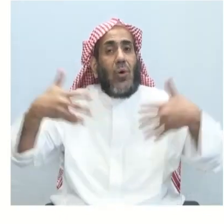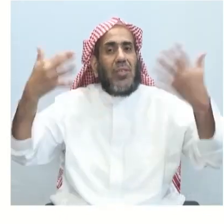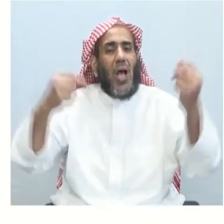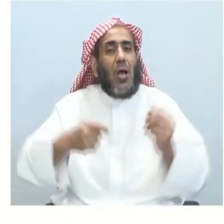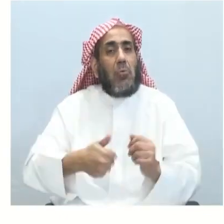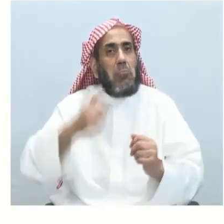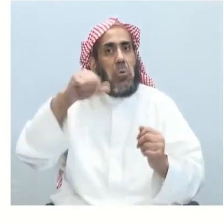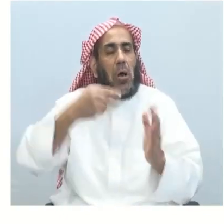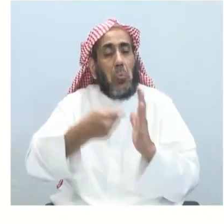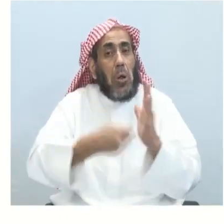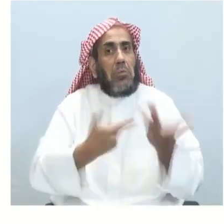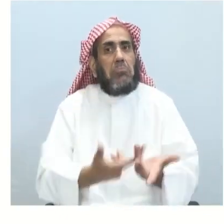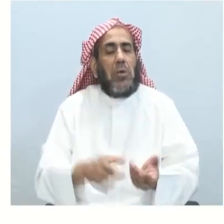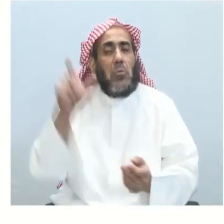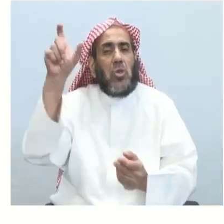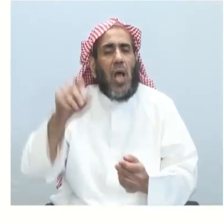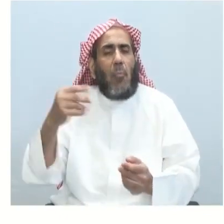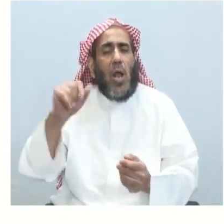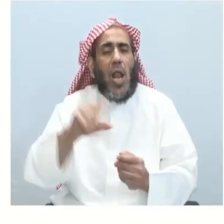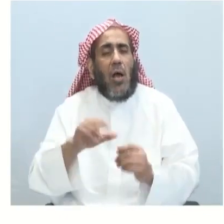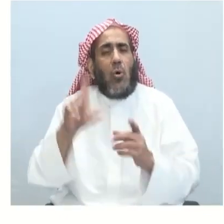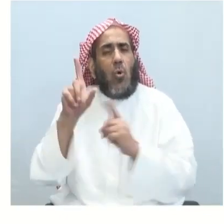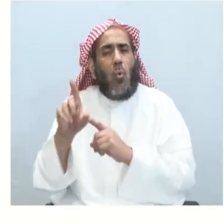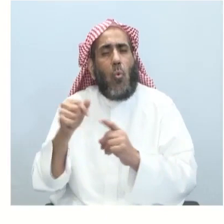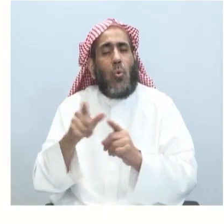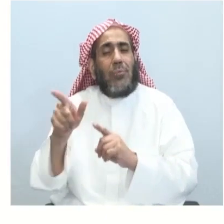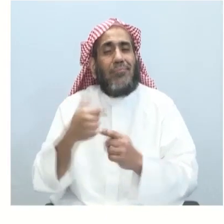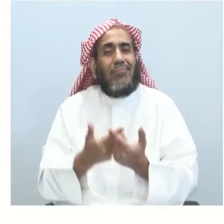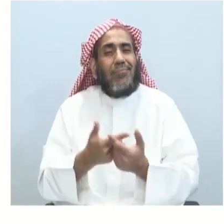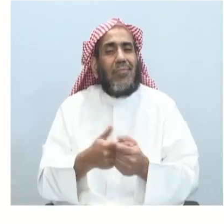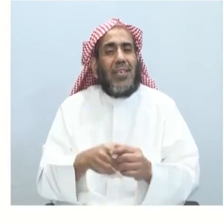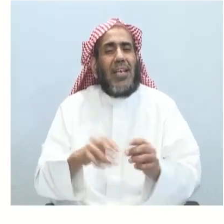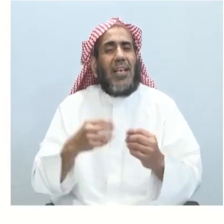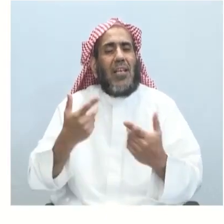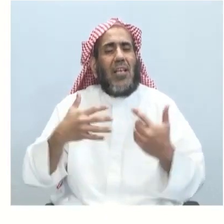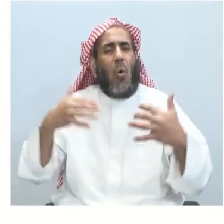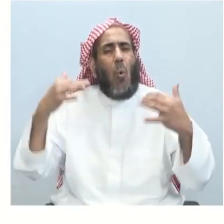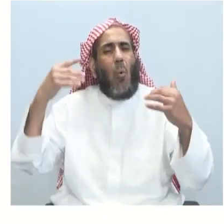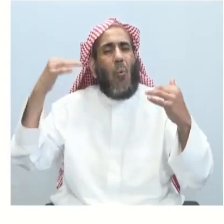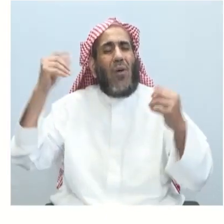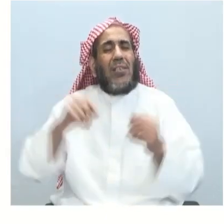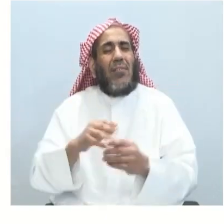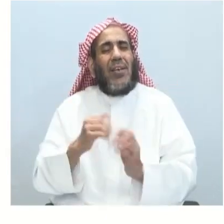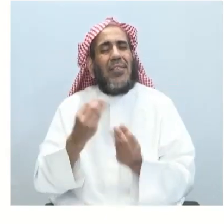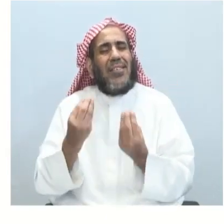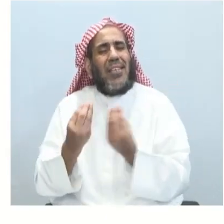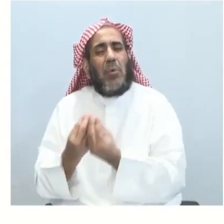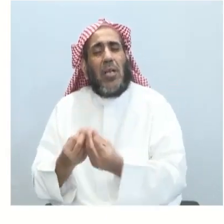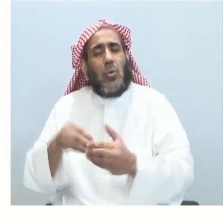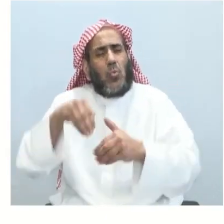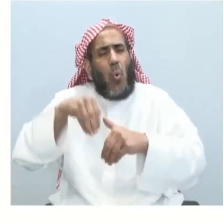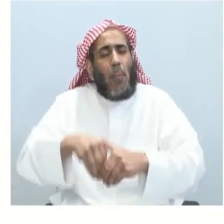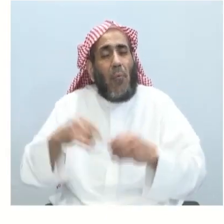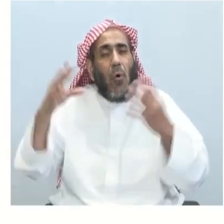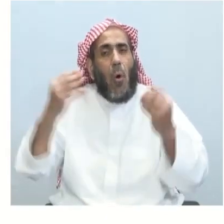وناقد طبعا من شخصيته نقول هنا في شخصيته انه يحتاج يجرح الفلسفه فييه فلسفه ويميل الى التعمق في فلسفه